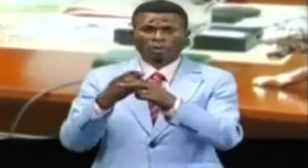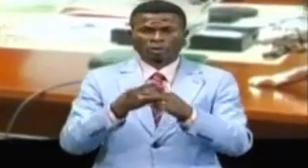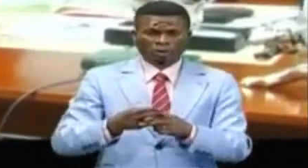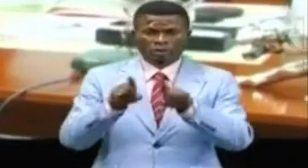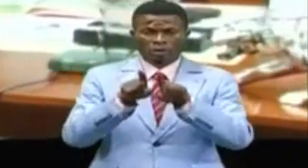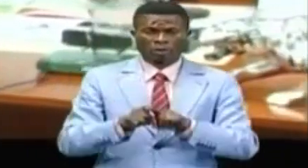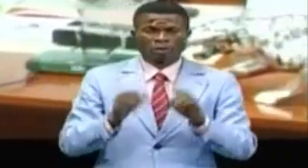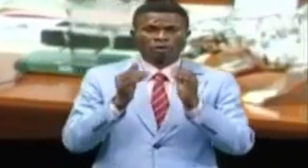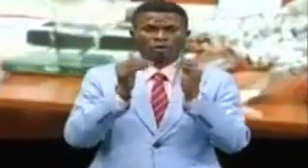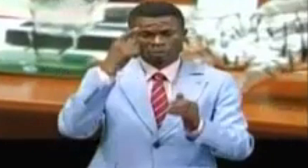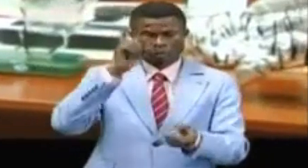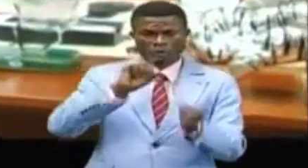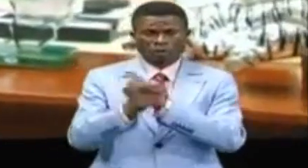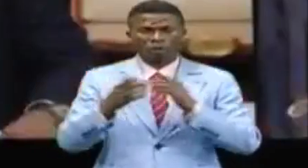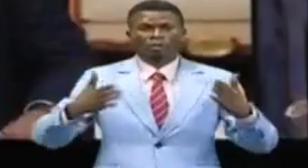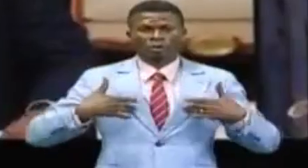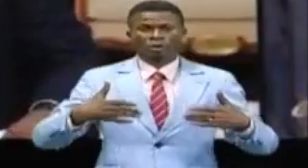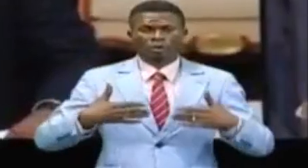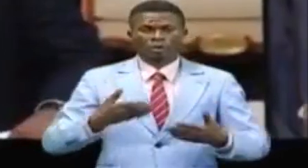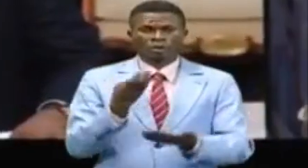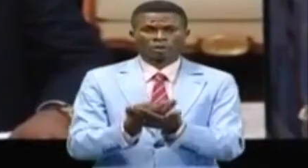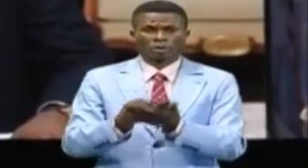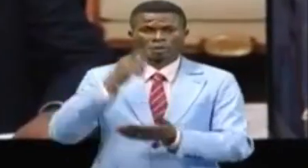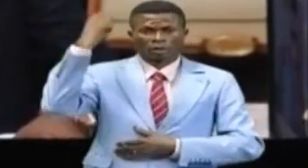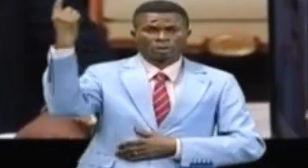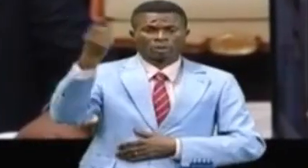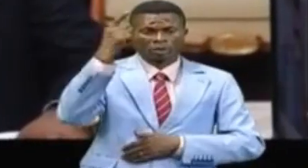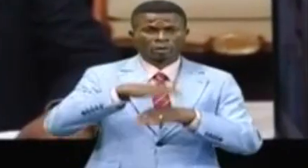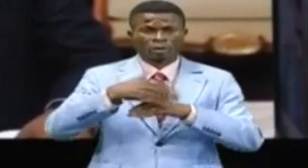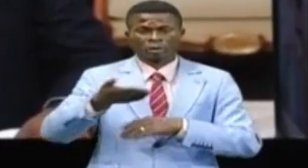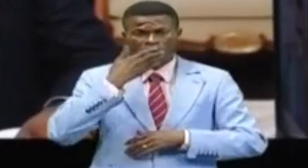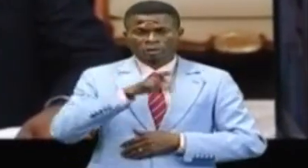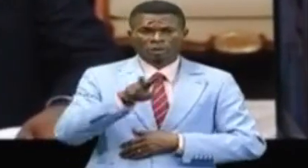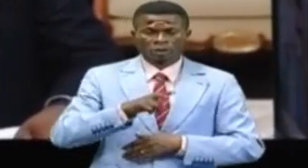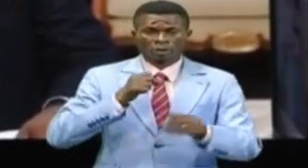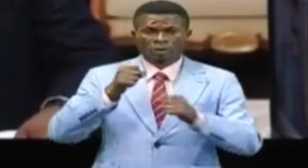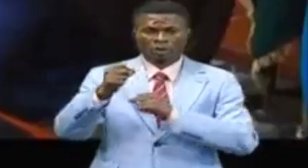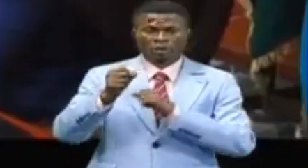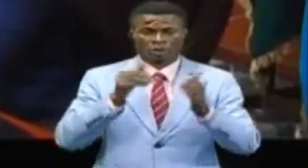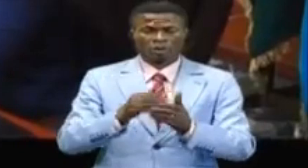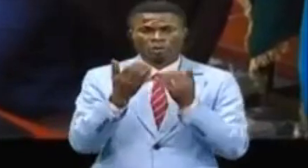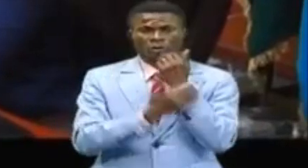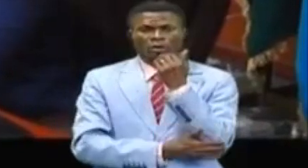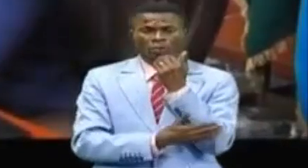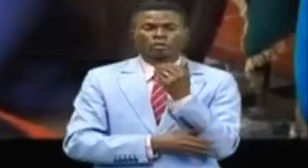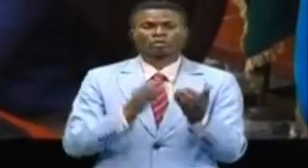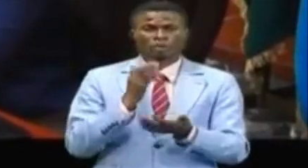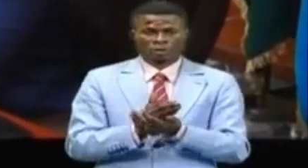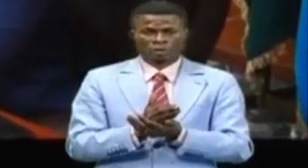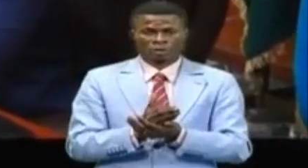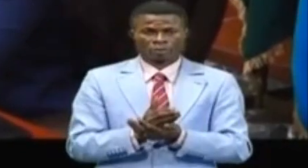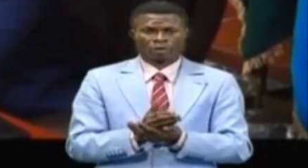paix, au changement climatique, l'économie mondiale post-Covid et la lutte contre la pauvreté.